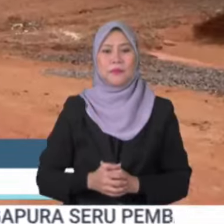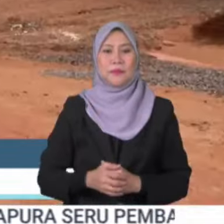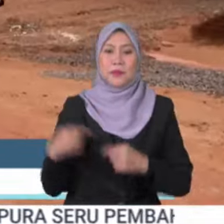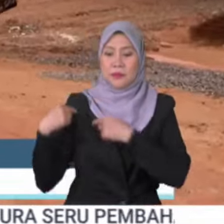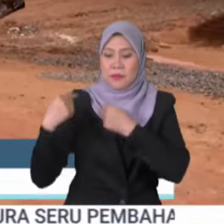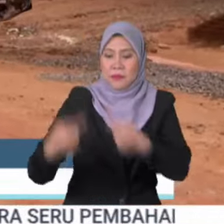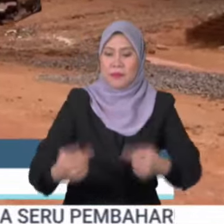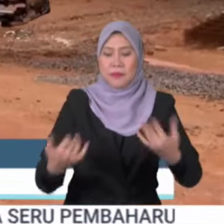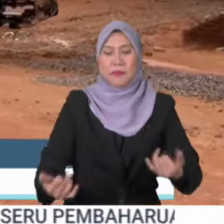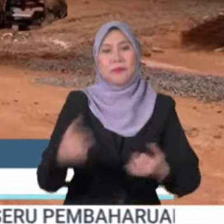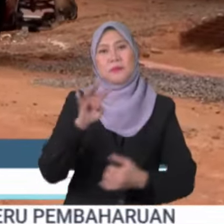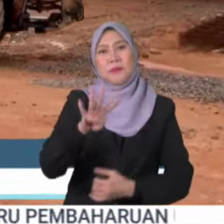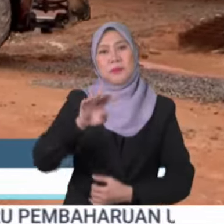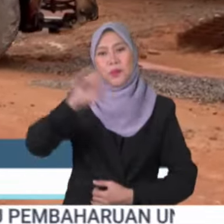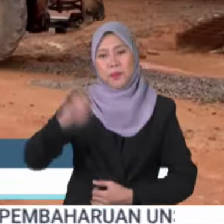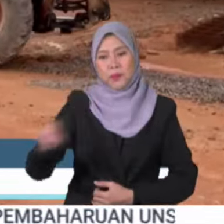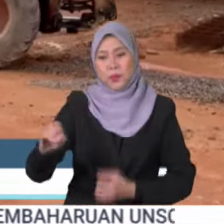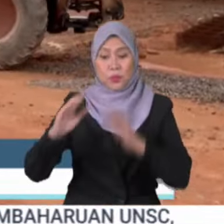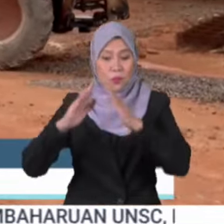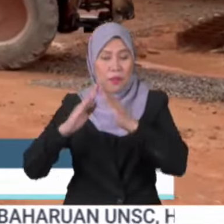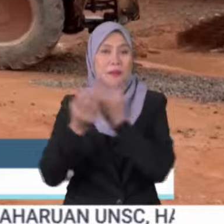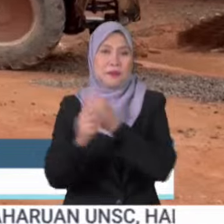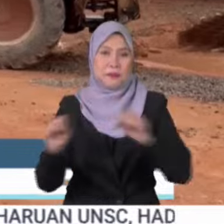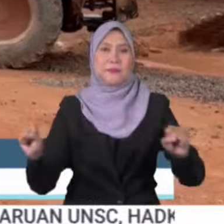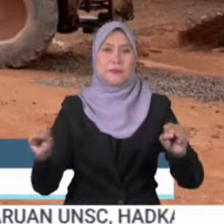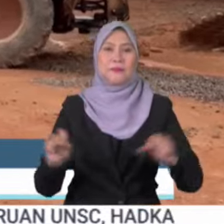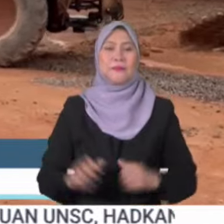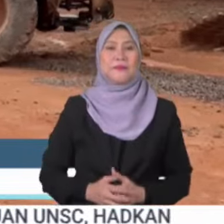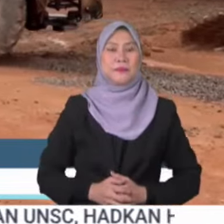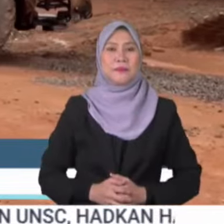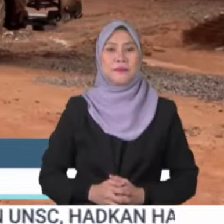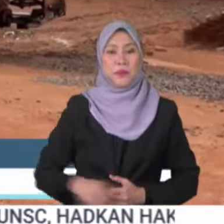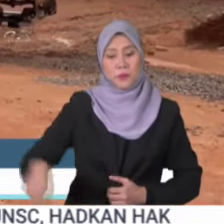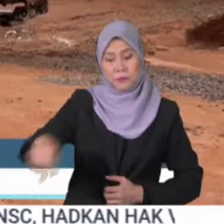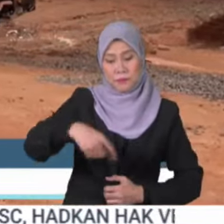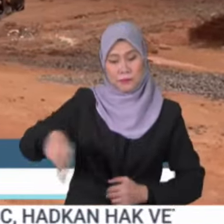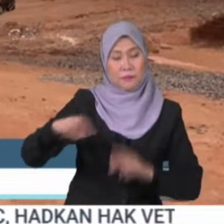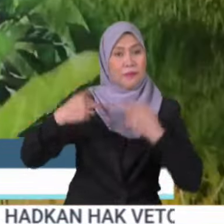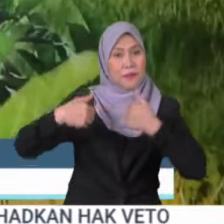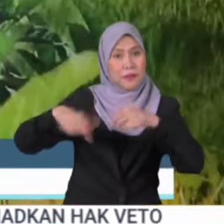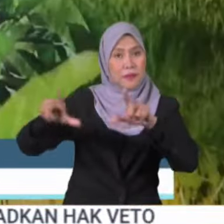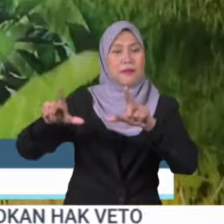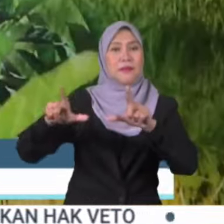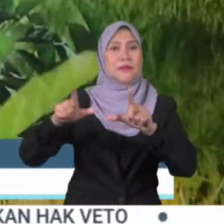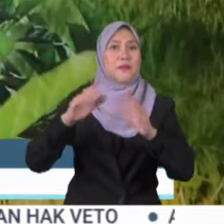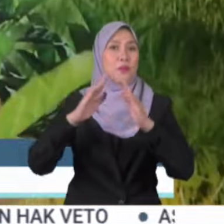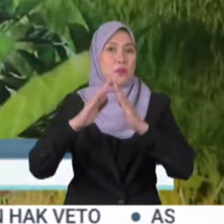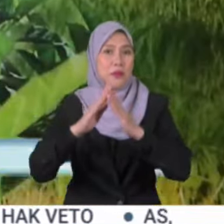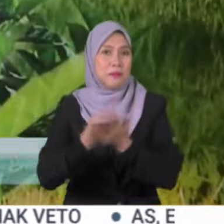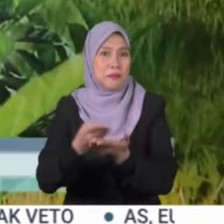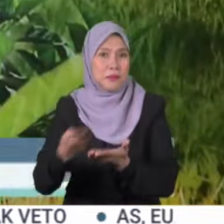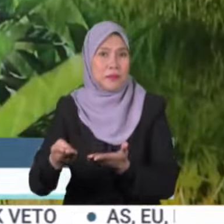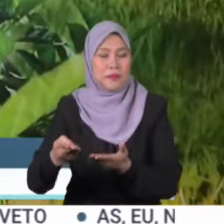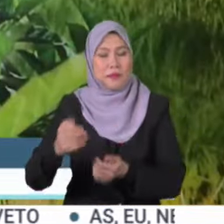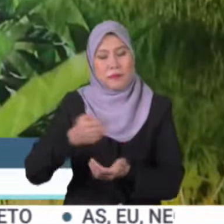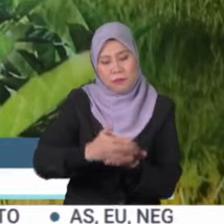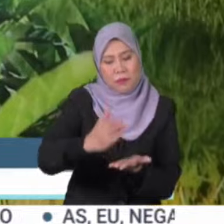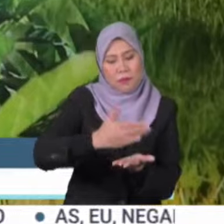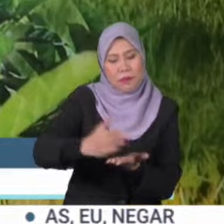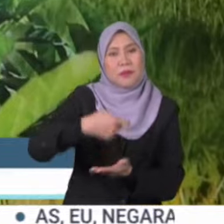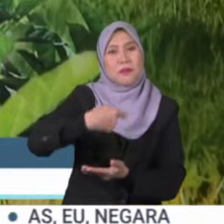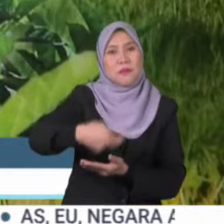kini hampir 40% telah siap. Kita tawarkan kepada mereka yang layak ni, mereka akan membayar